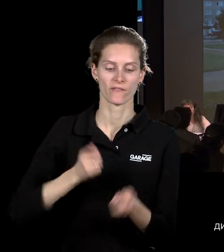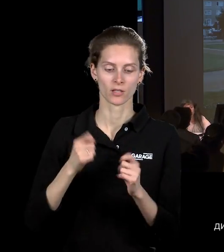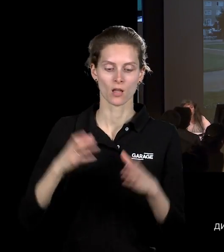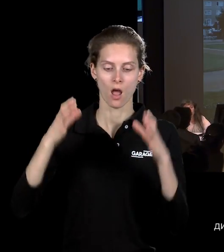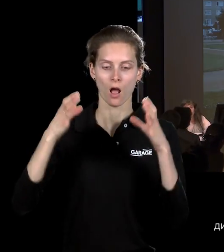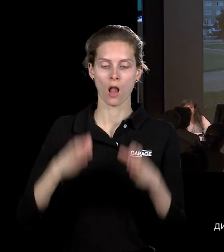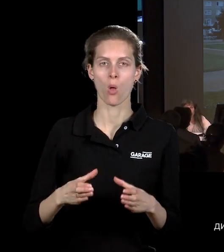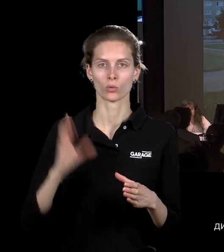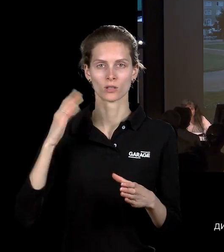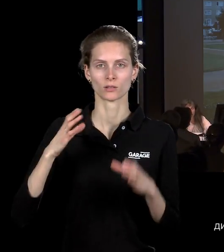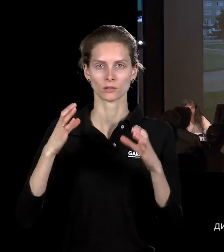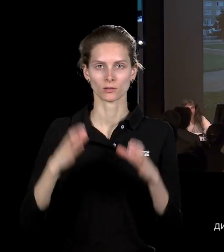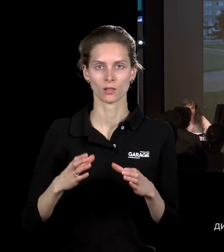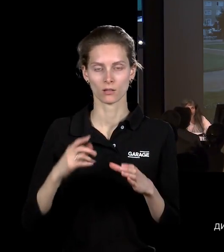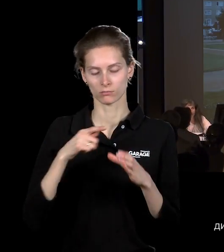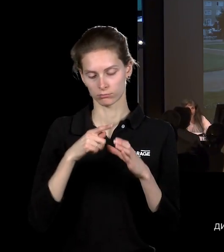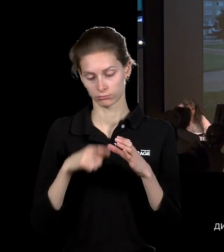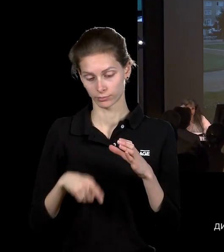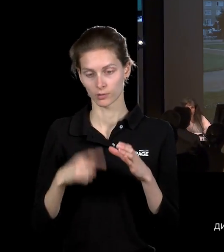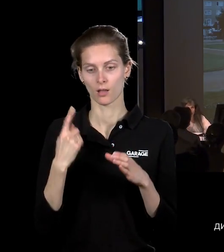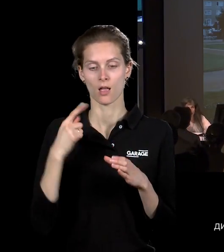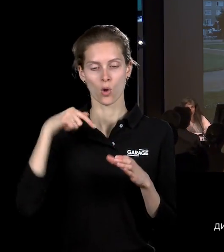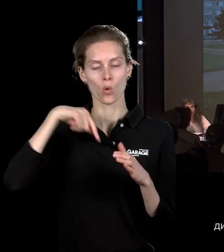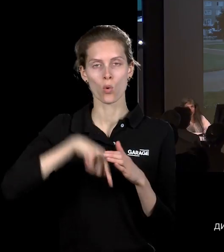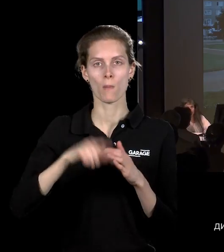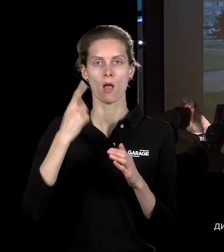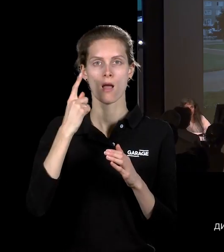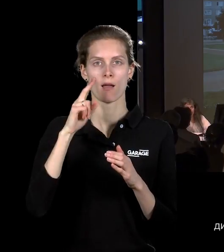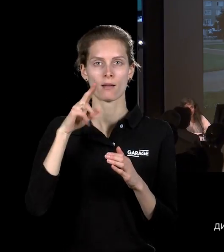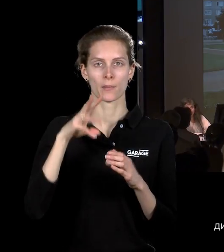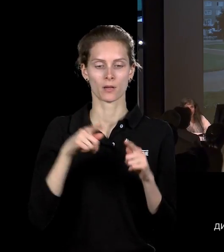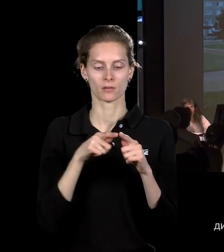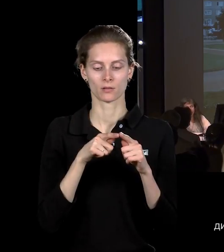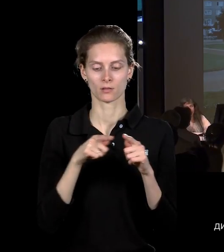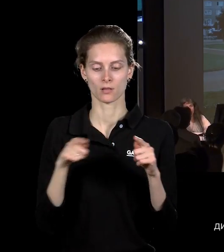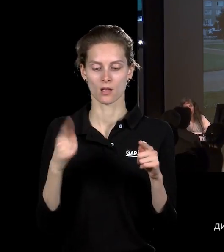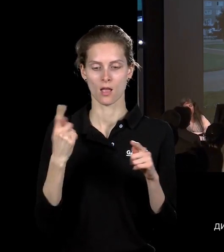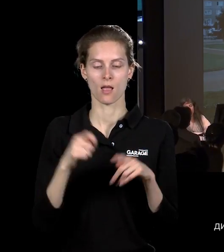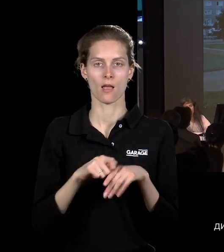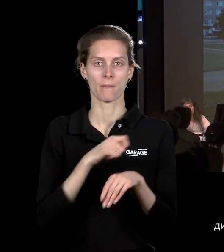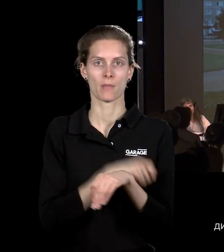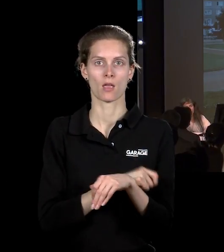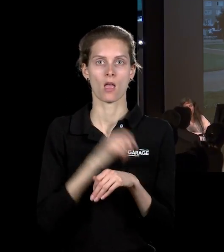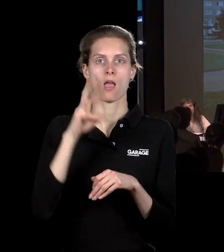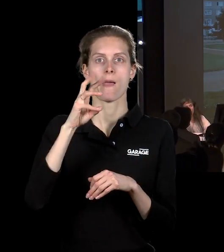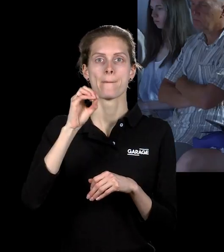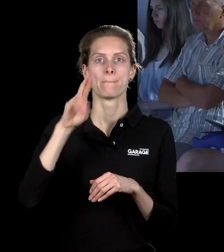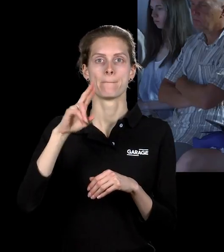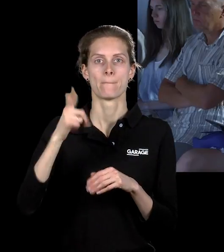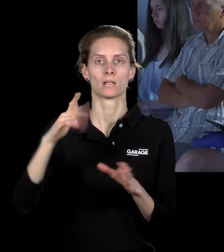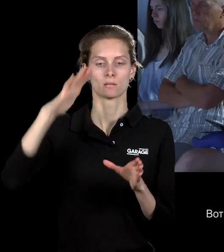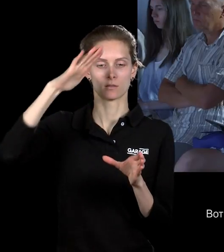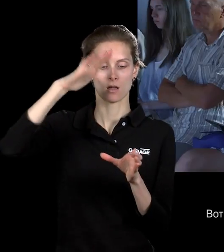колодец длиной километр, по-моему, глубиной километр и диаметром в метр. И накрыть его медной крышкой, так что видна